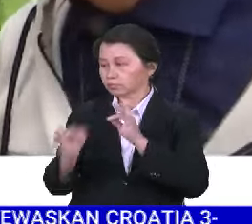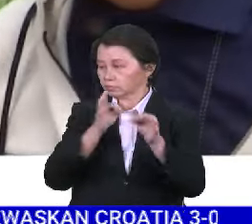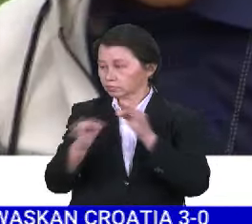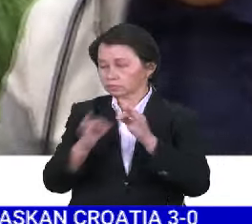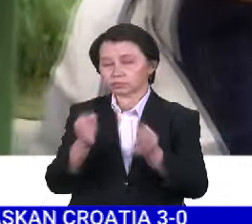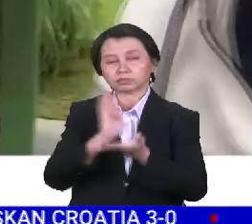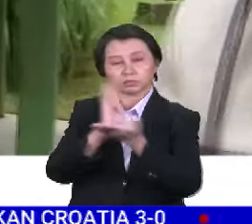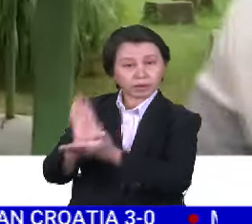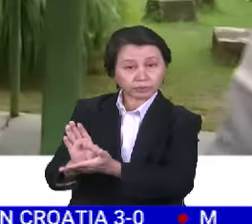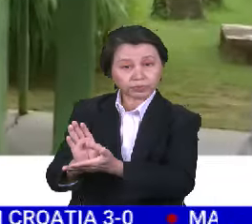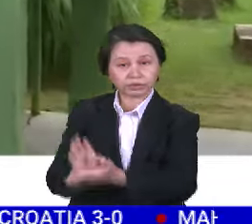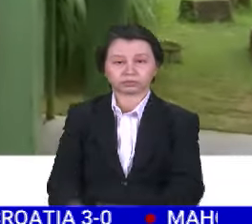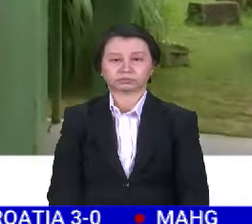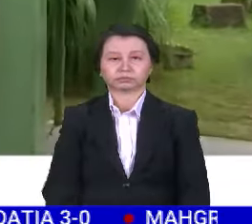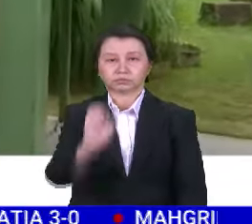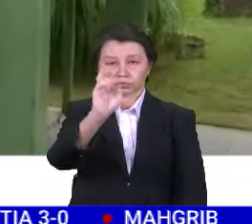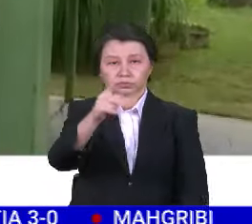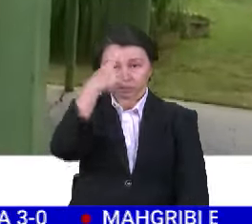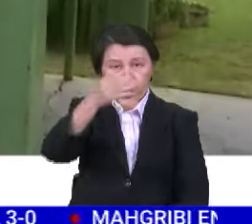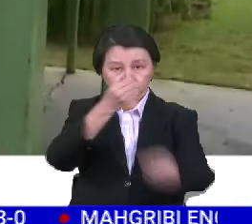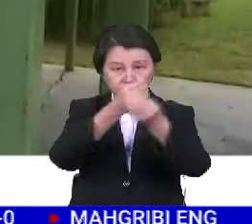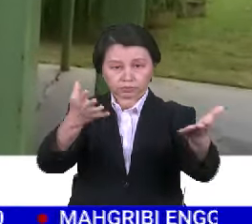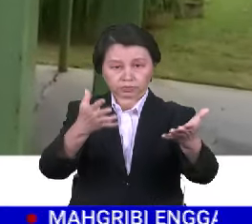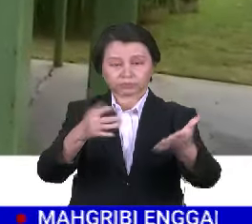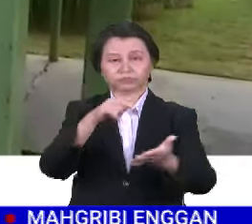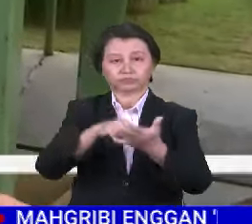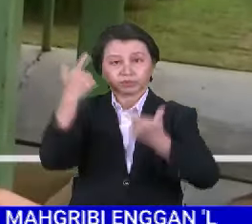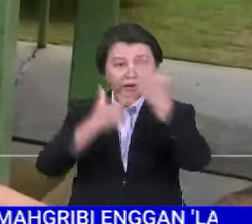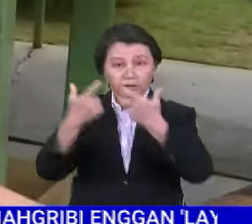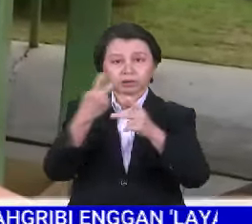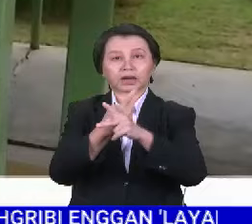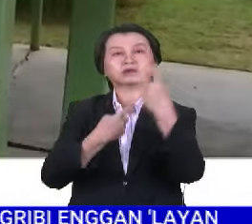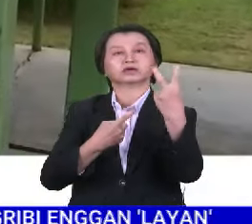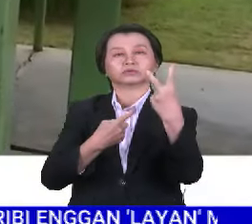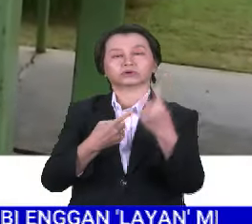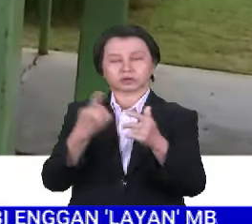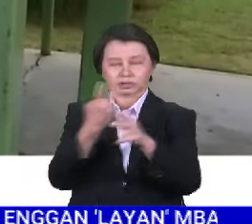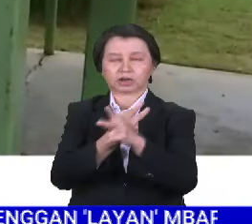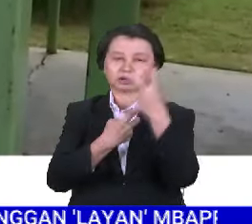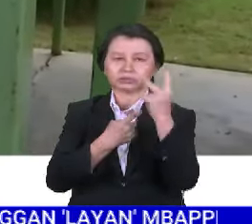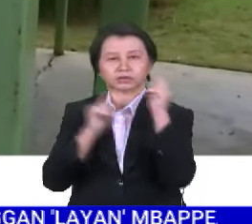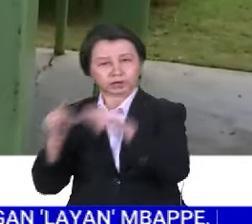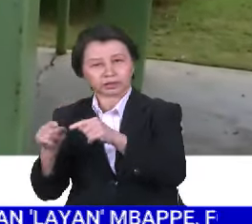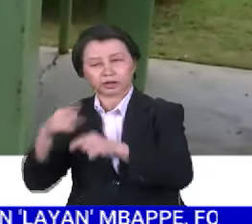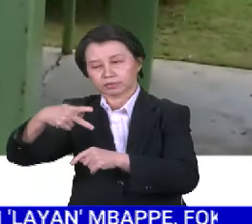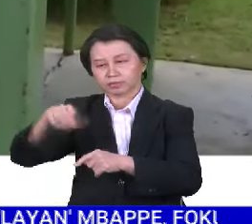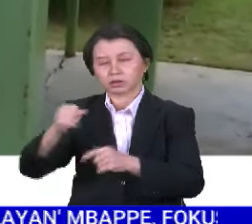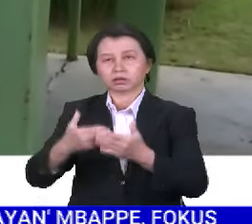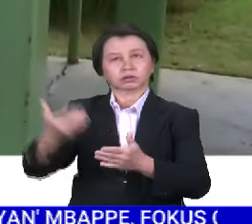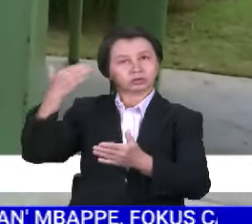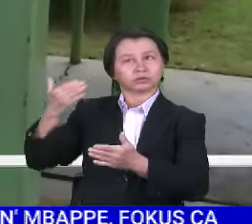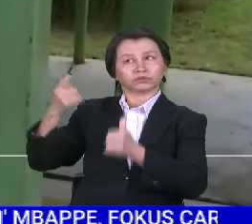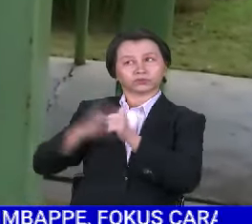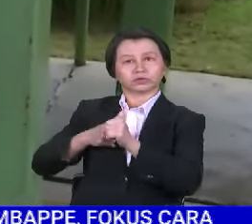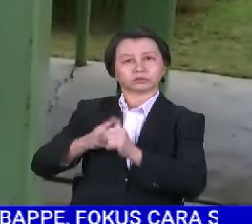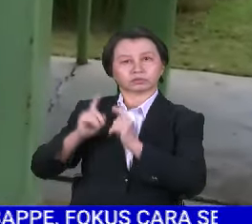untuk hari ini? Okey, untuk makluman, ini adalah merupakan lawatan kali kedua kita ke PPS, di mana yang sebelum pada ini kita telah